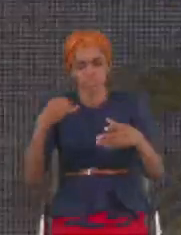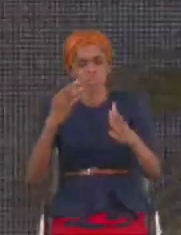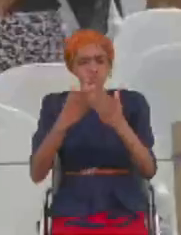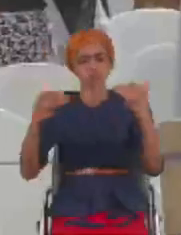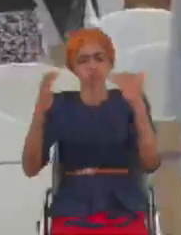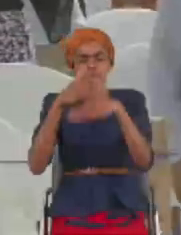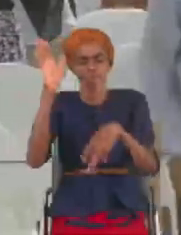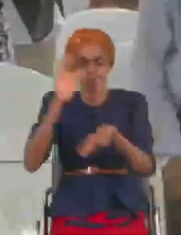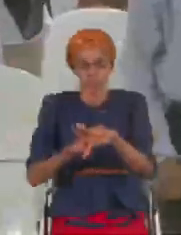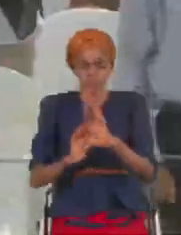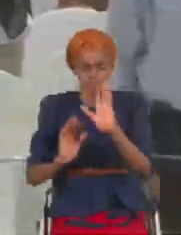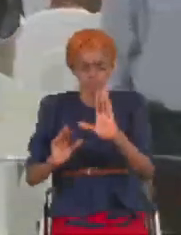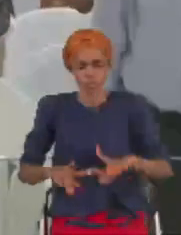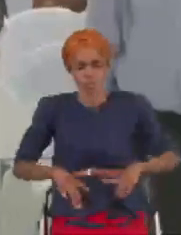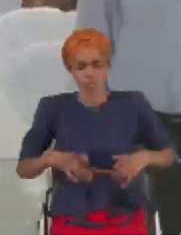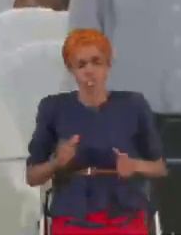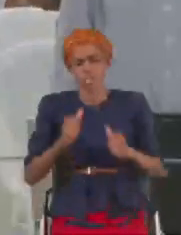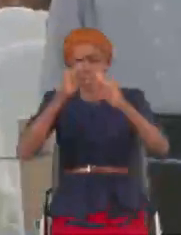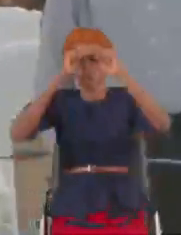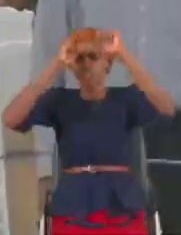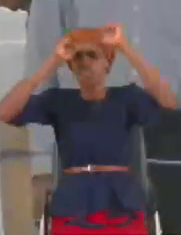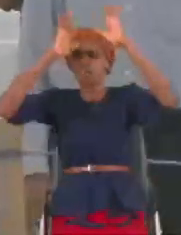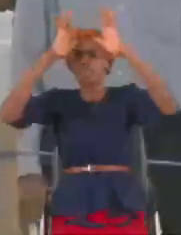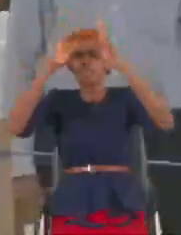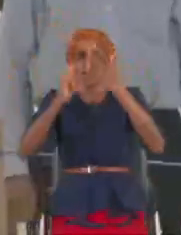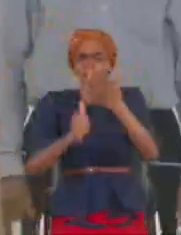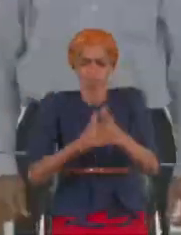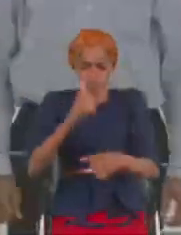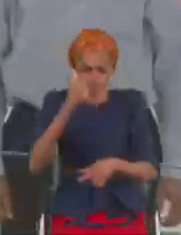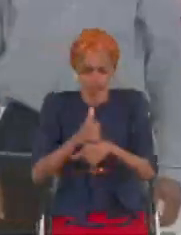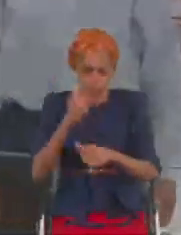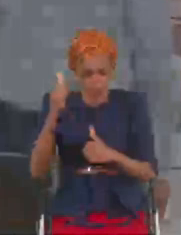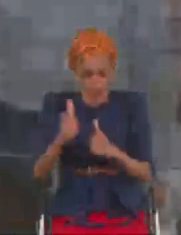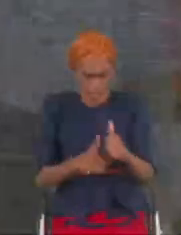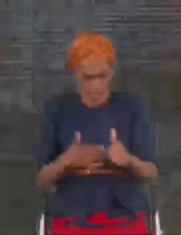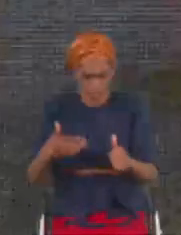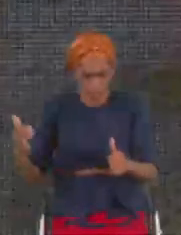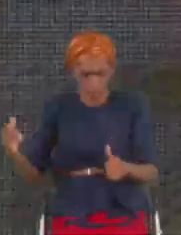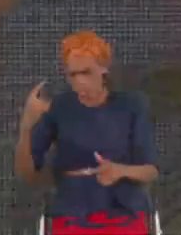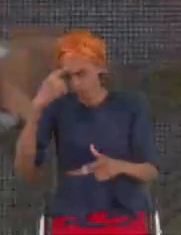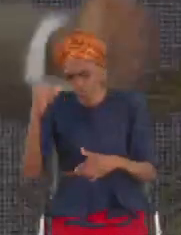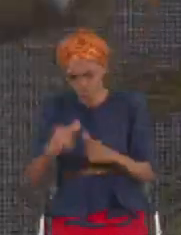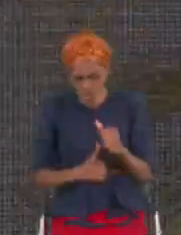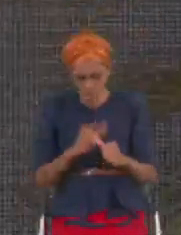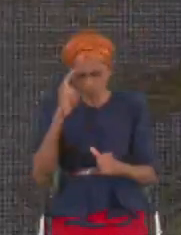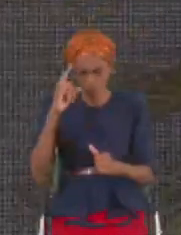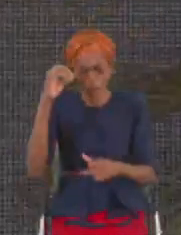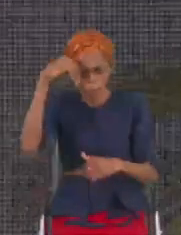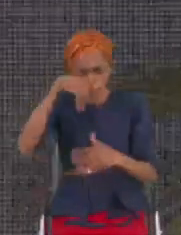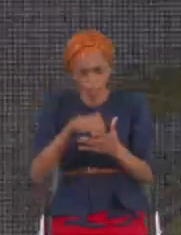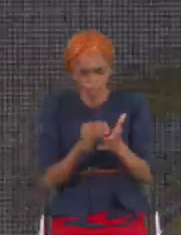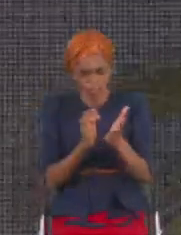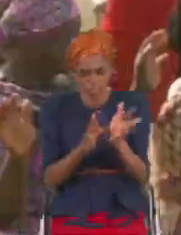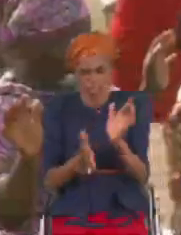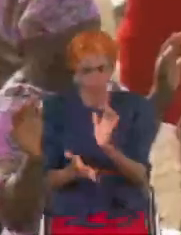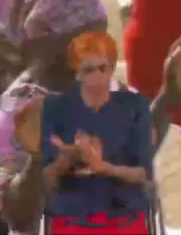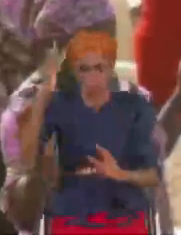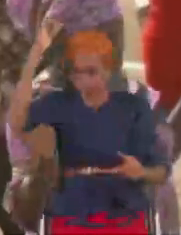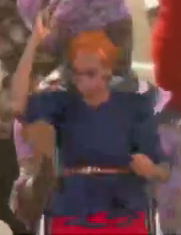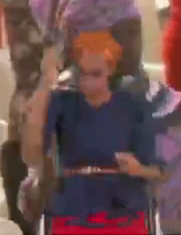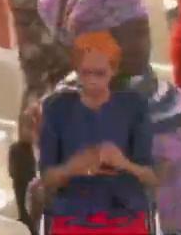cn seul site à vie et qu'on filme tout chose touche à ton honneur de